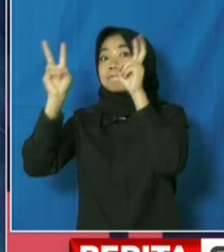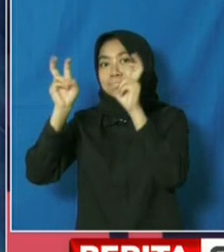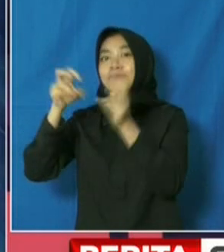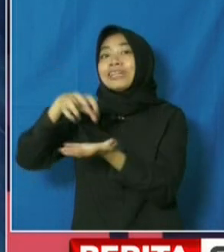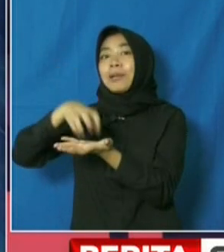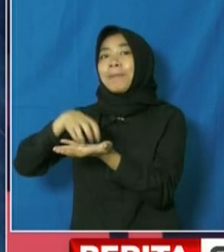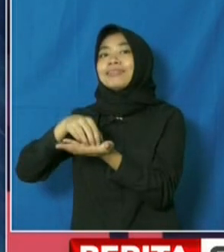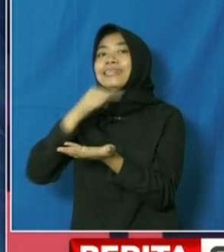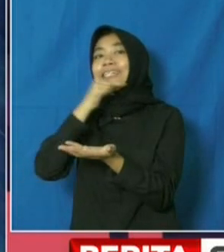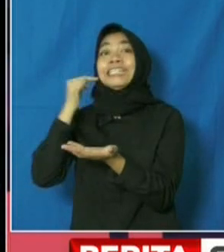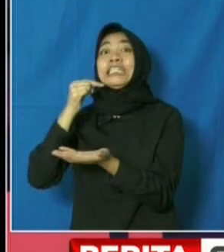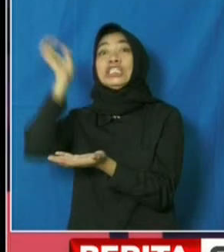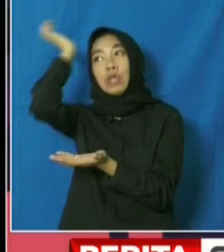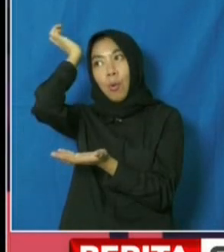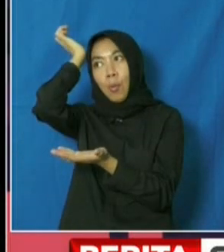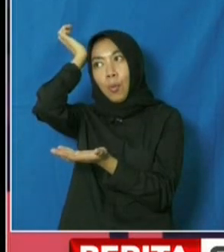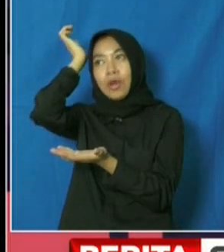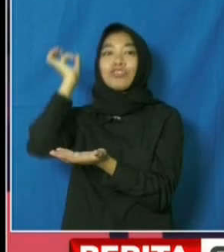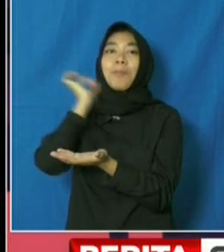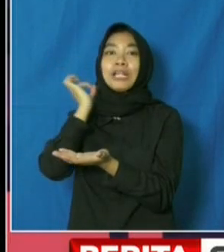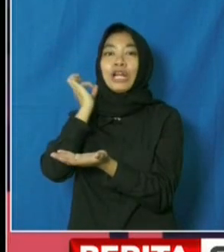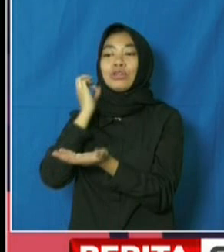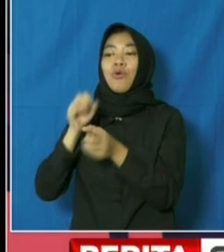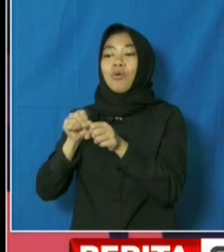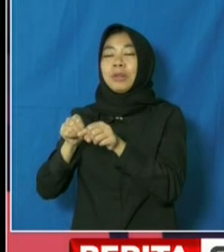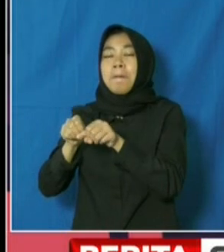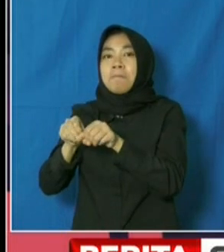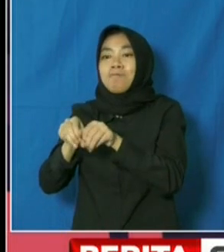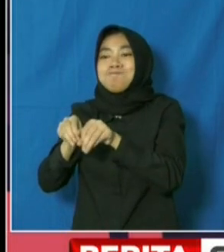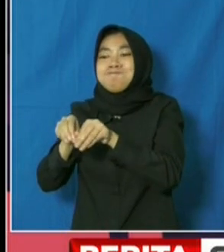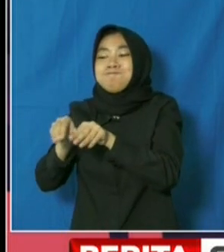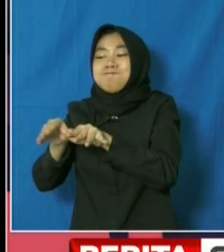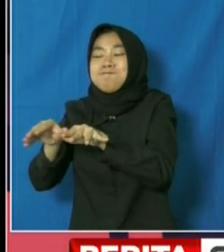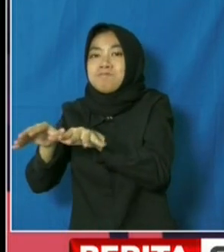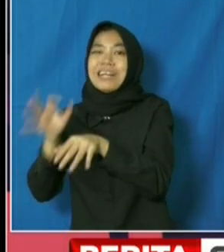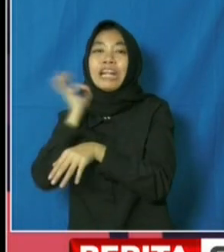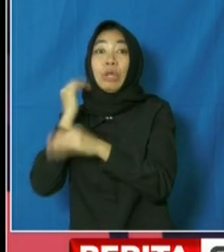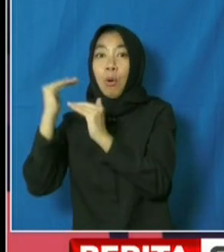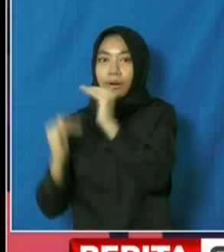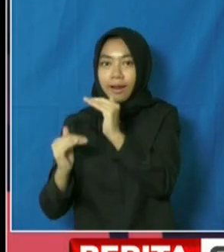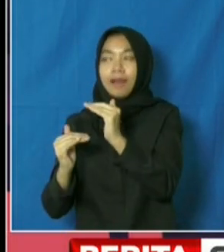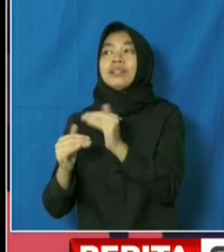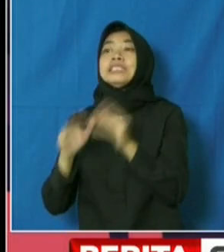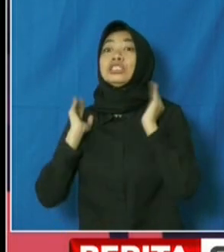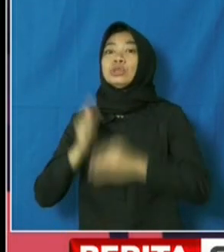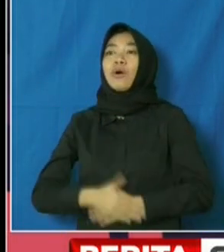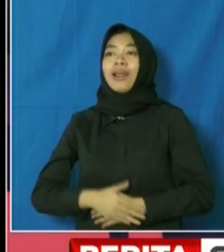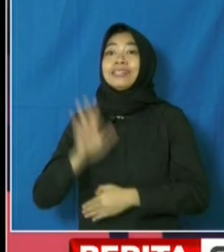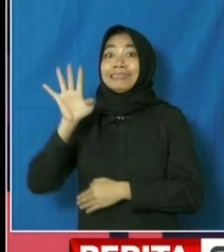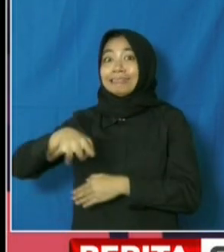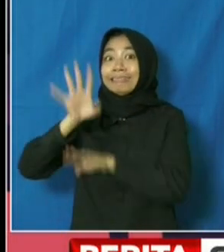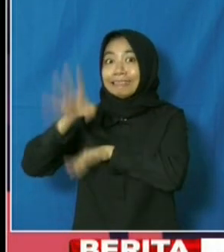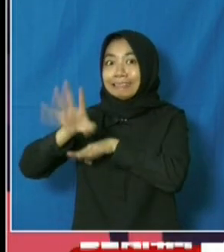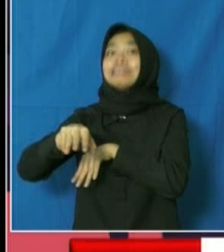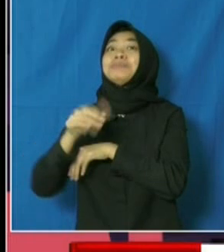potensi penyebarannya rendah dia tetap diberikan kewajiban sebagaimana biasa tetapi dengan